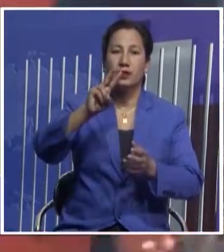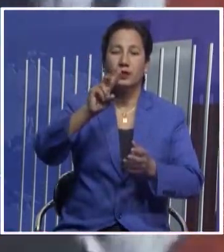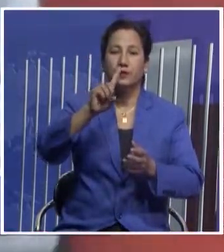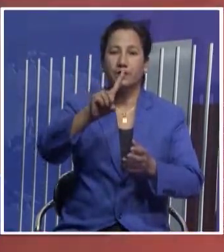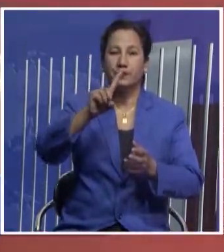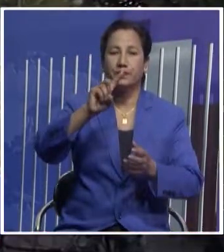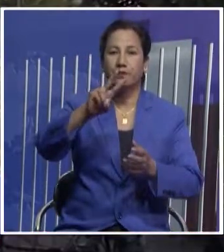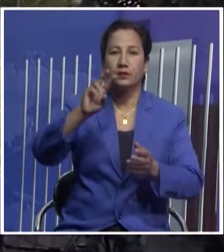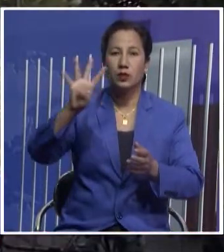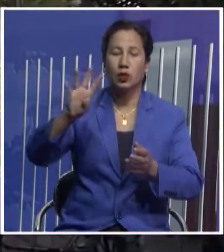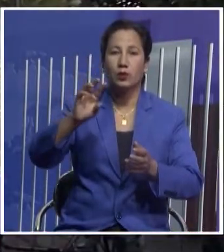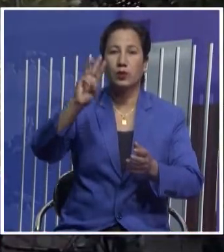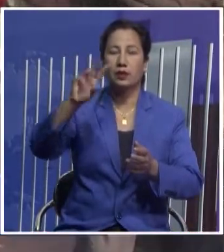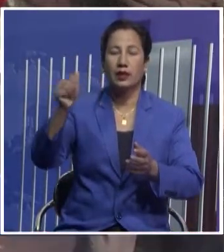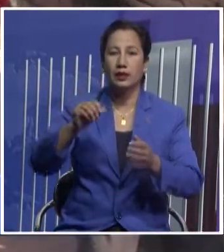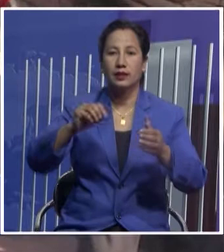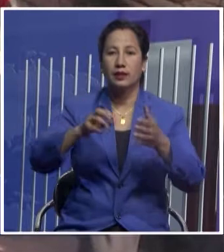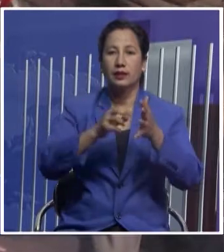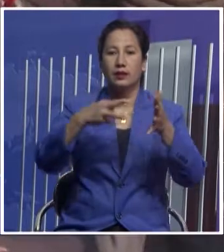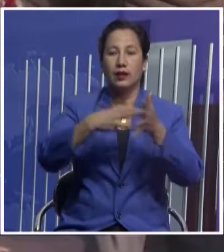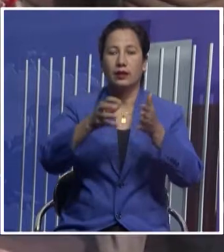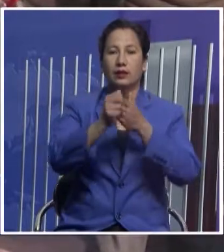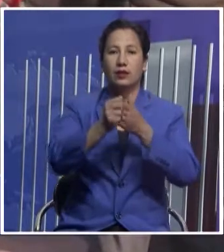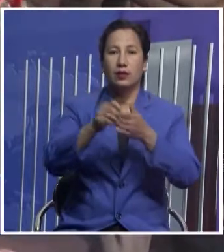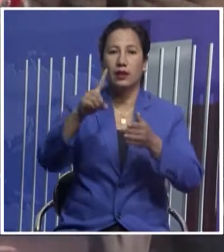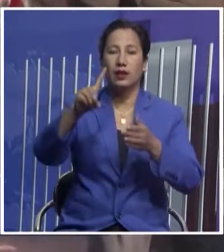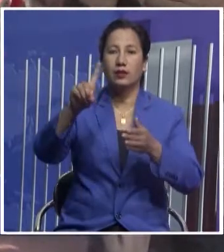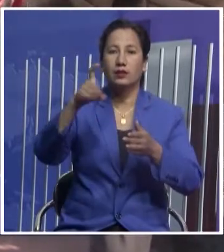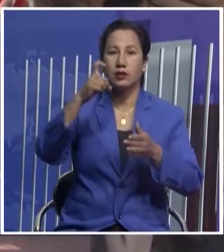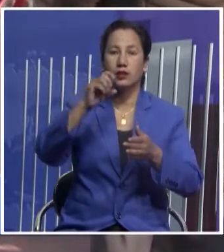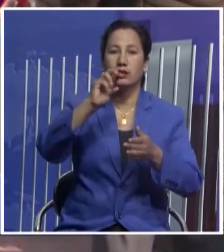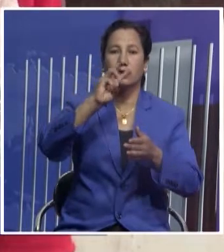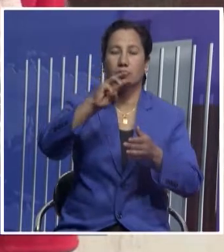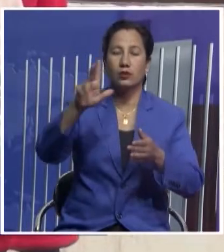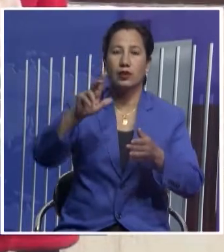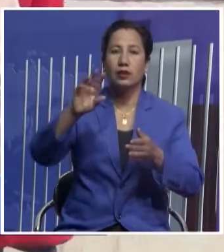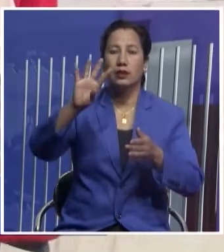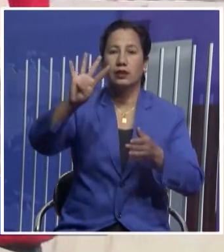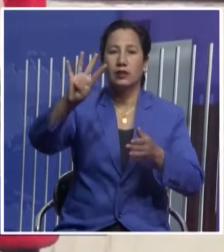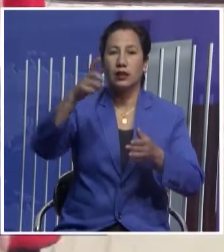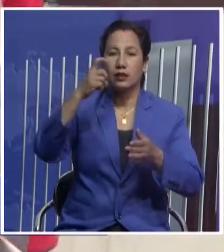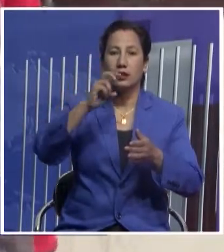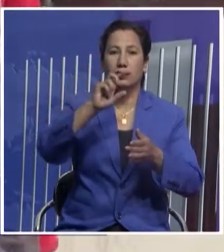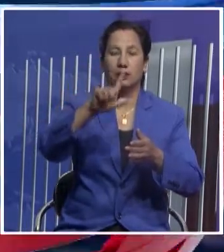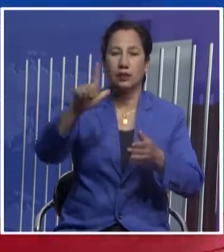अन्तर्गत कंग्रेसको नयाँ नेतृत्वको लागि मतदान 132 पदका लागि 487 उम्मेदवार चुनावी